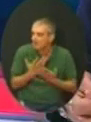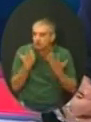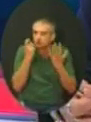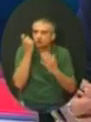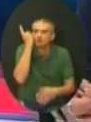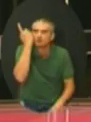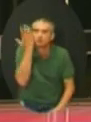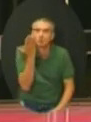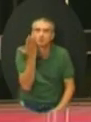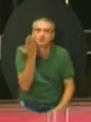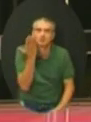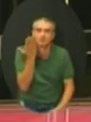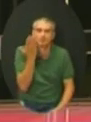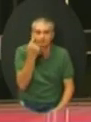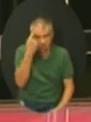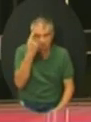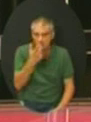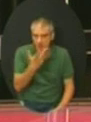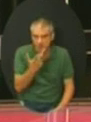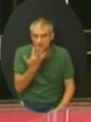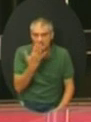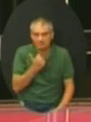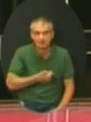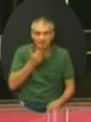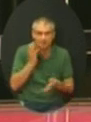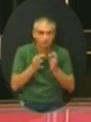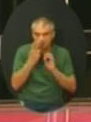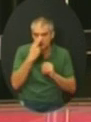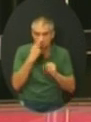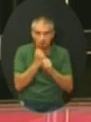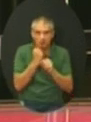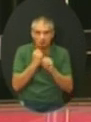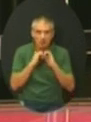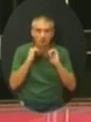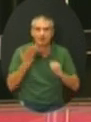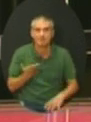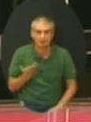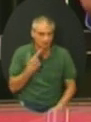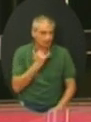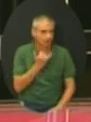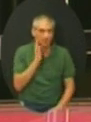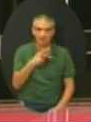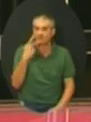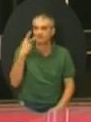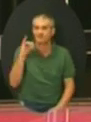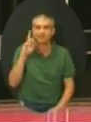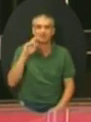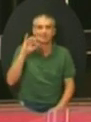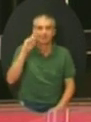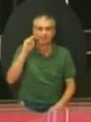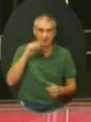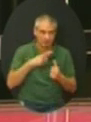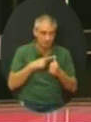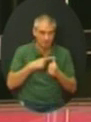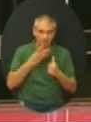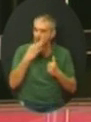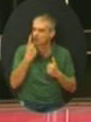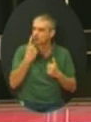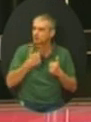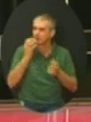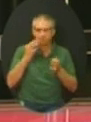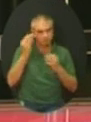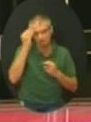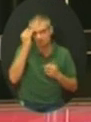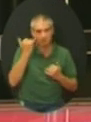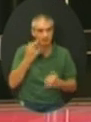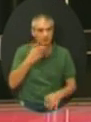70 שנים. דרך אגב, את יודעת כמה שרי משפטים ניסו לעשות את ההפרדה הזאת? זה נכון. גם פרידמן ניסה, אני זוכר, יש עוד שר משפטים, לא